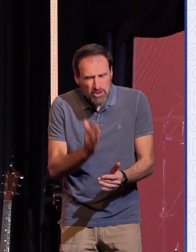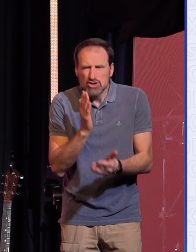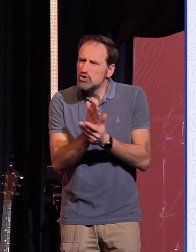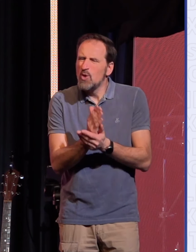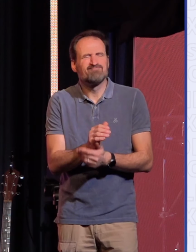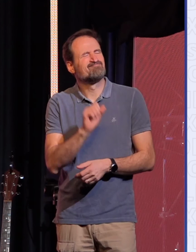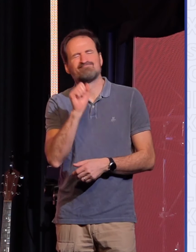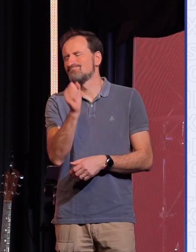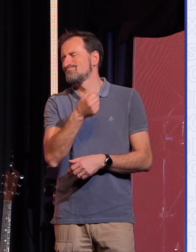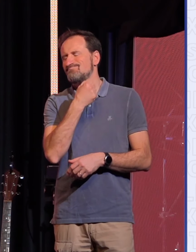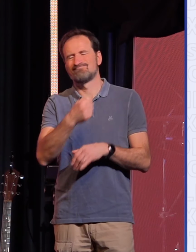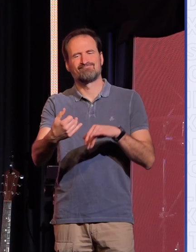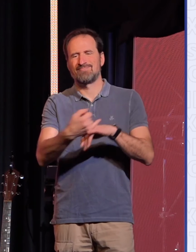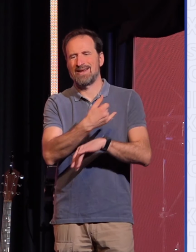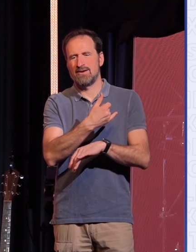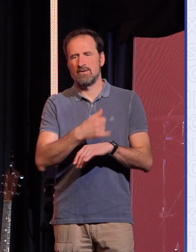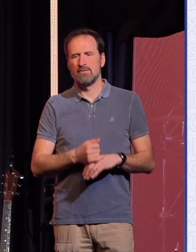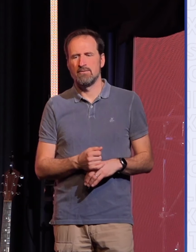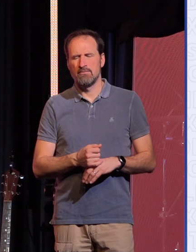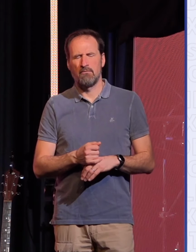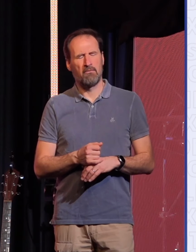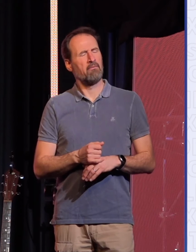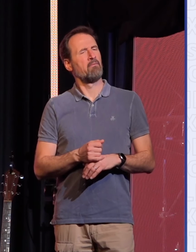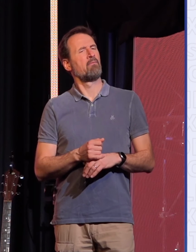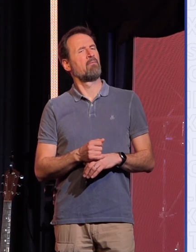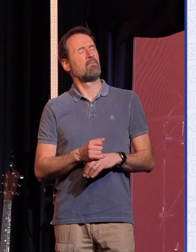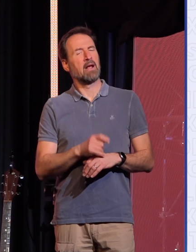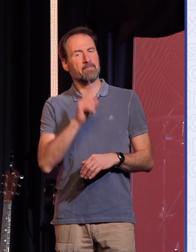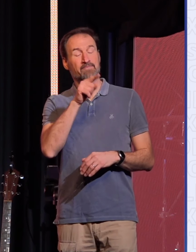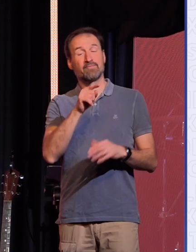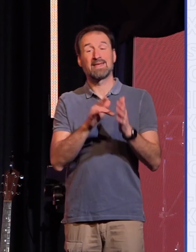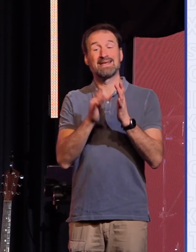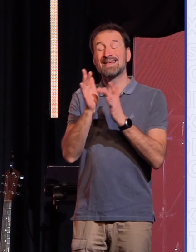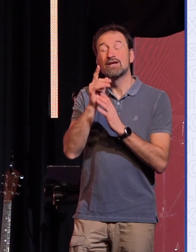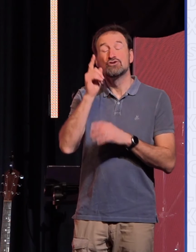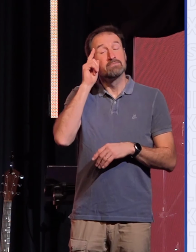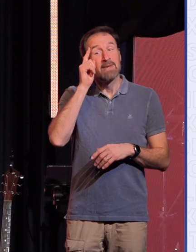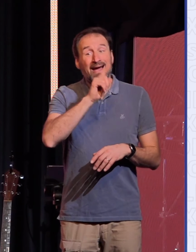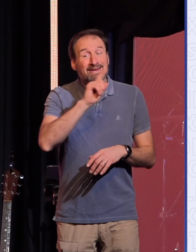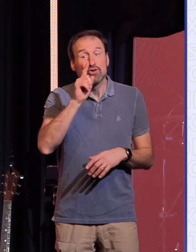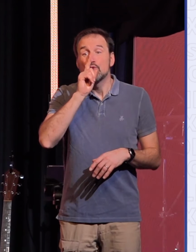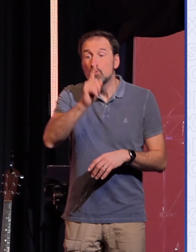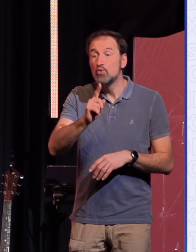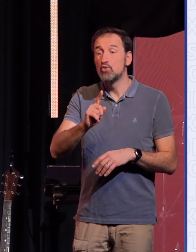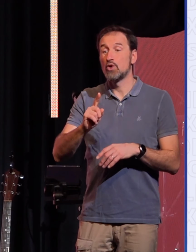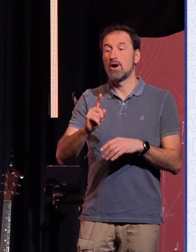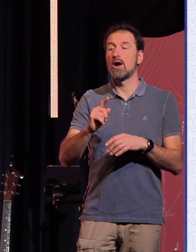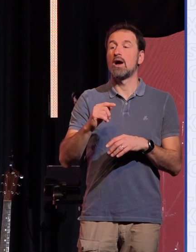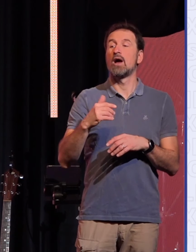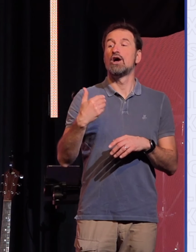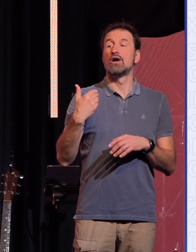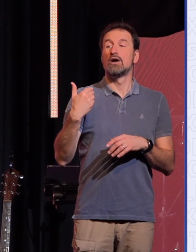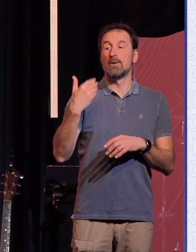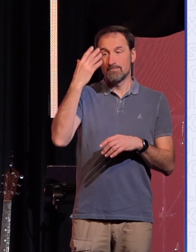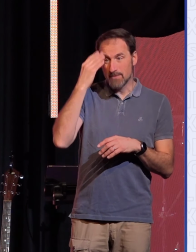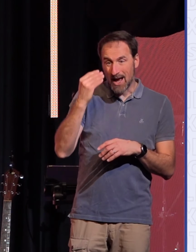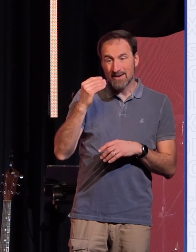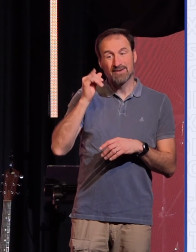Jesus spricht in dem Kontext hier auch jetzt nicht unbedingt nur von der Beziehung zwischen Mann und Frau, sondern er spricht da auch von der